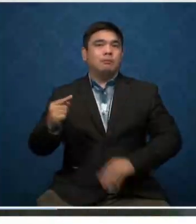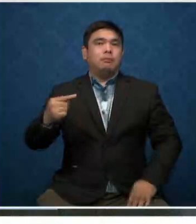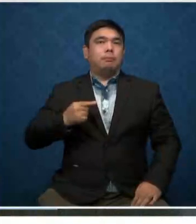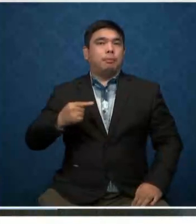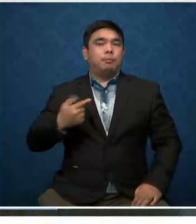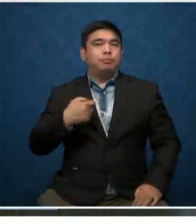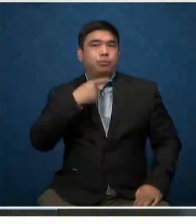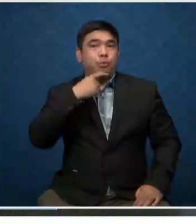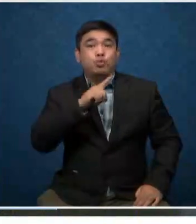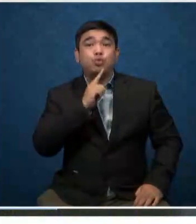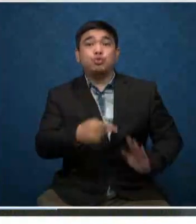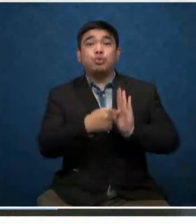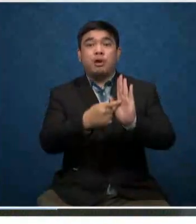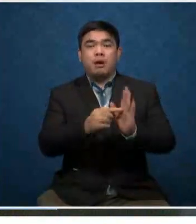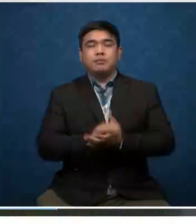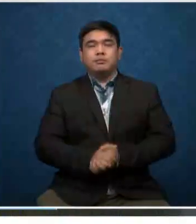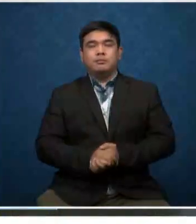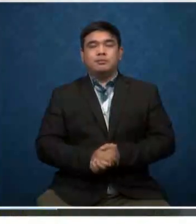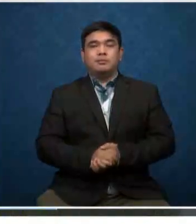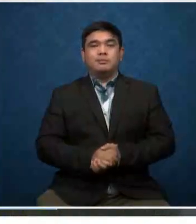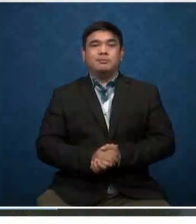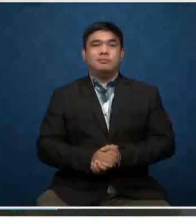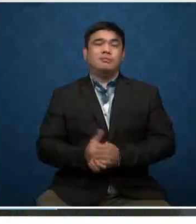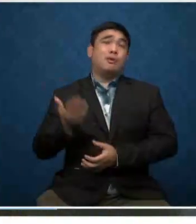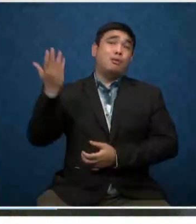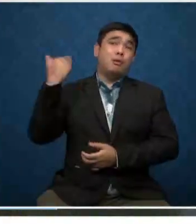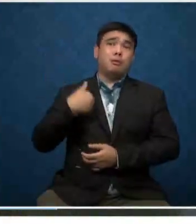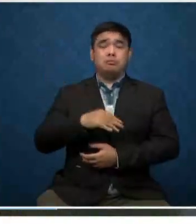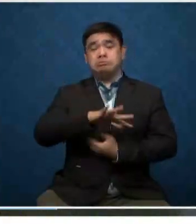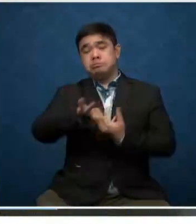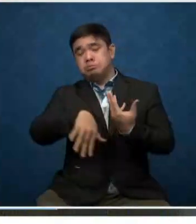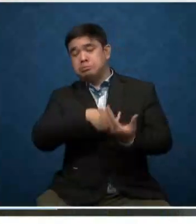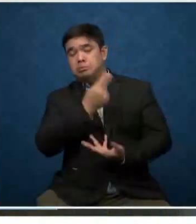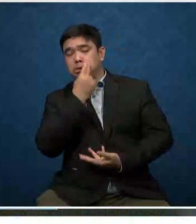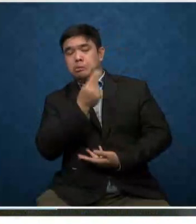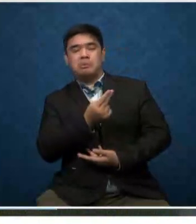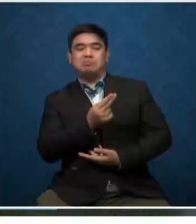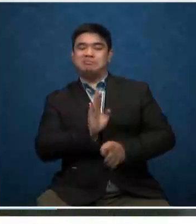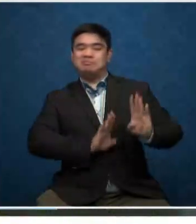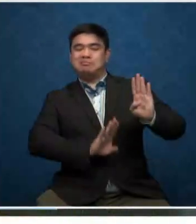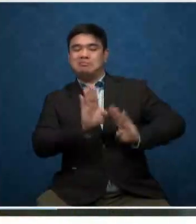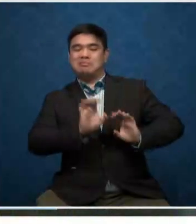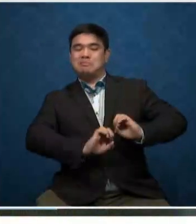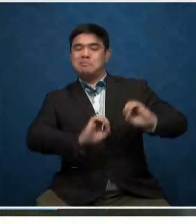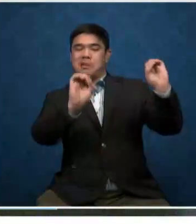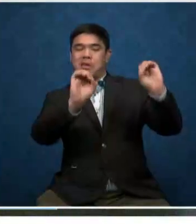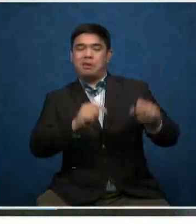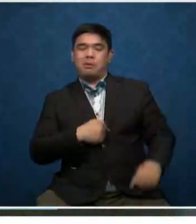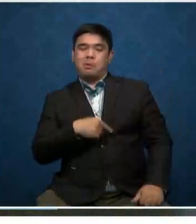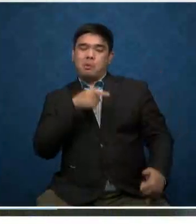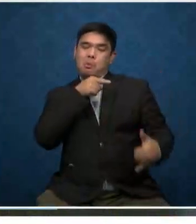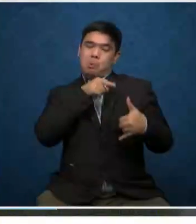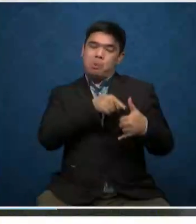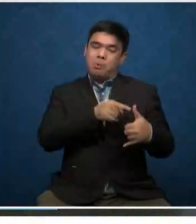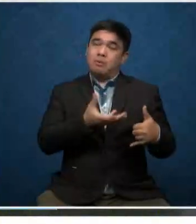ก็อ้างว่าในบรรยากาศที่ไม่เป็นประชาธิปไตยมีการข่มขู่